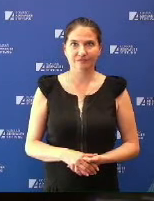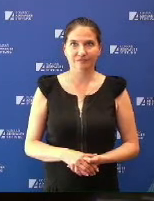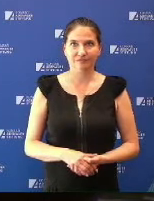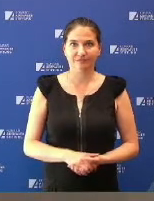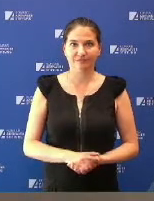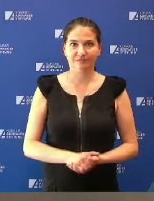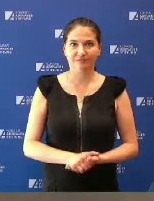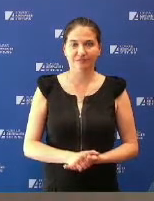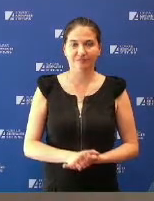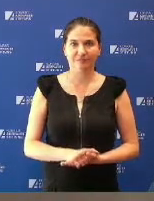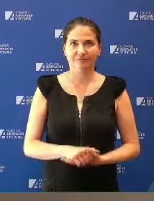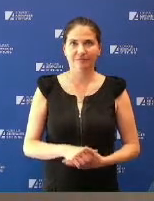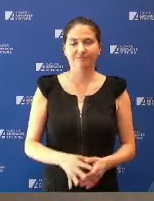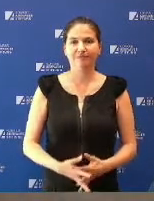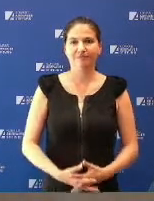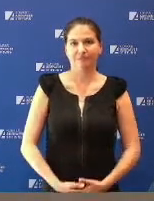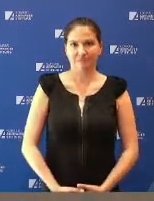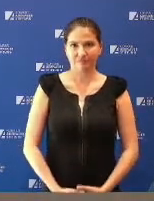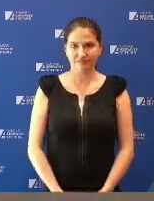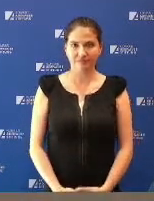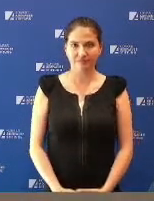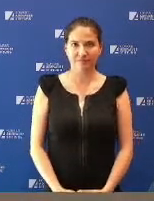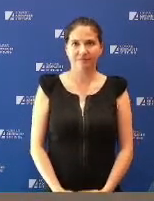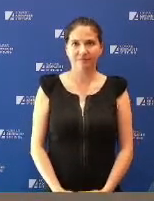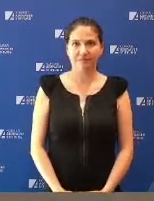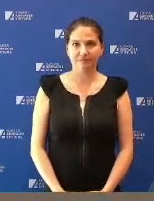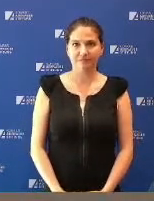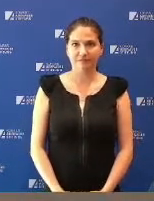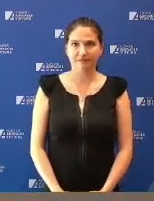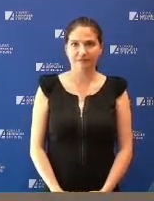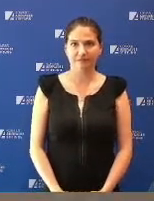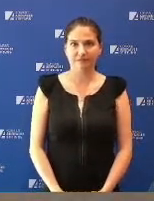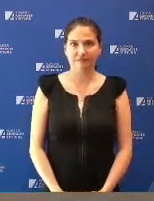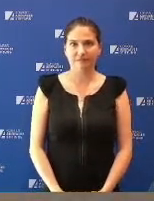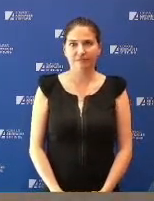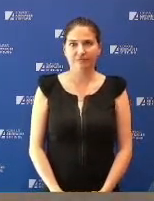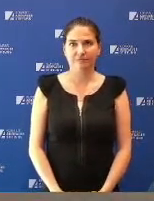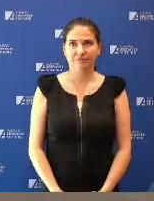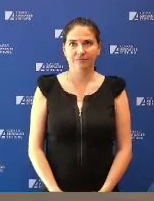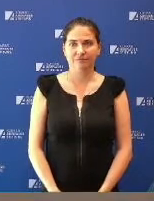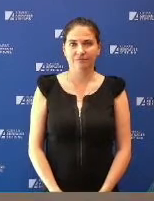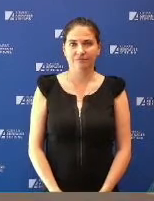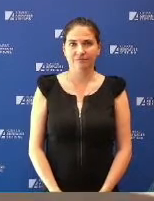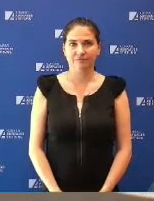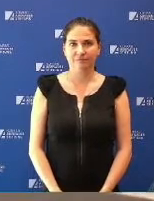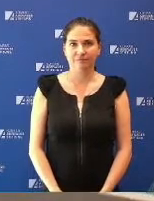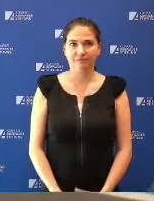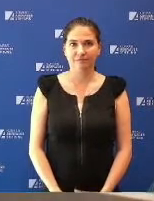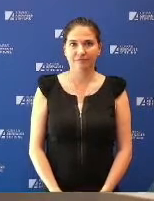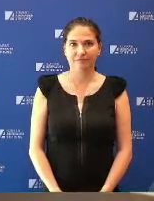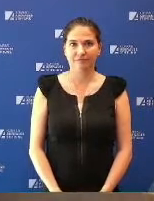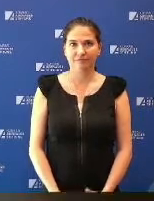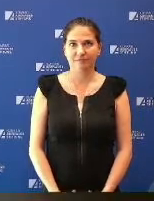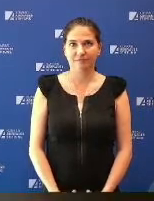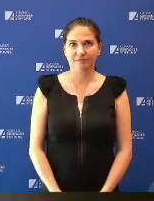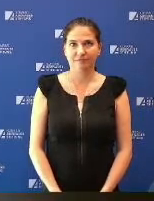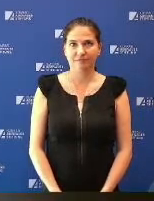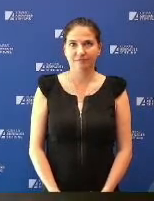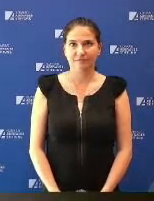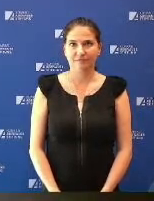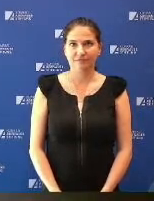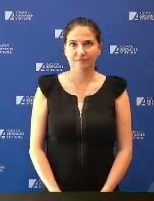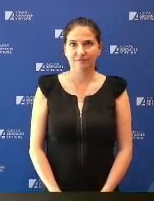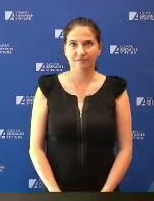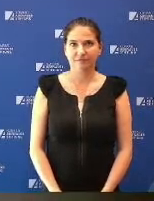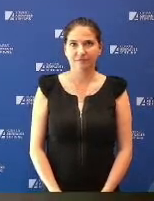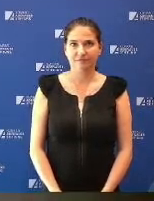technische Referenz TR68 definiert bestimmte Erwartungen, wie sich selbstfahrende Autos verhalten sollten und wie sie sicher betrieben